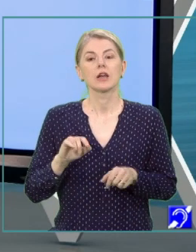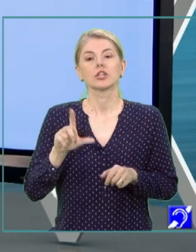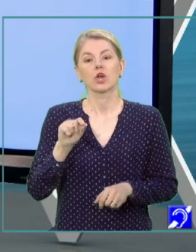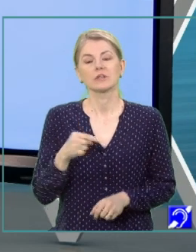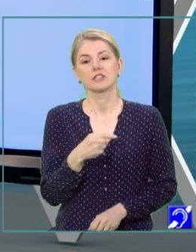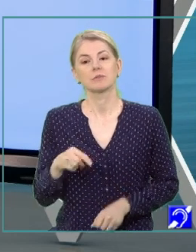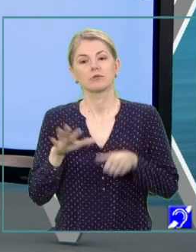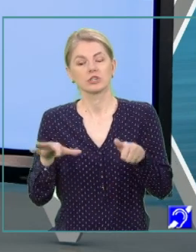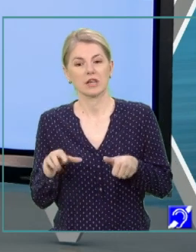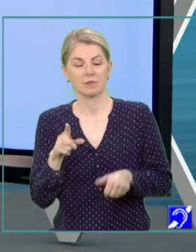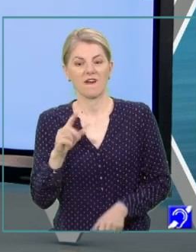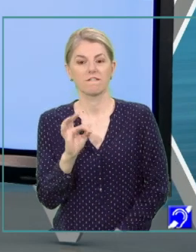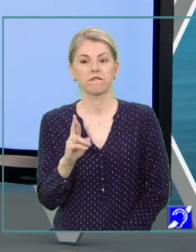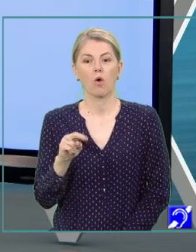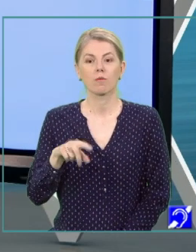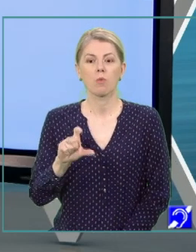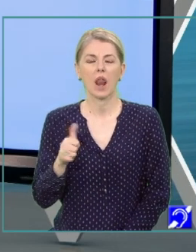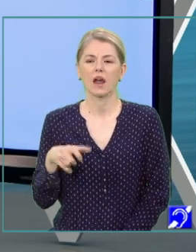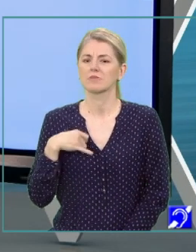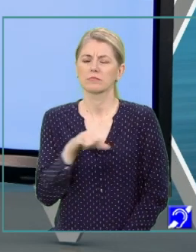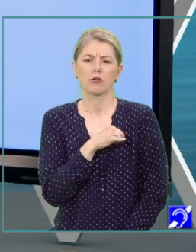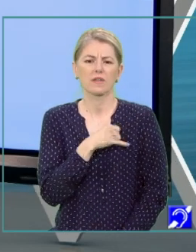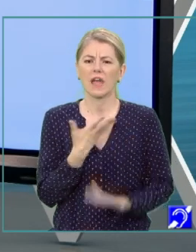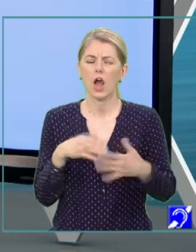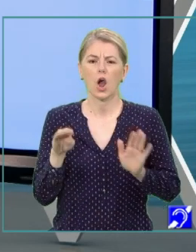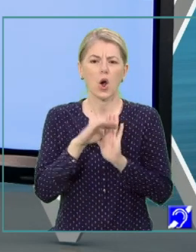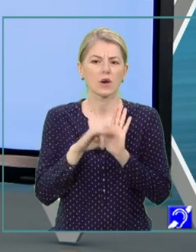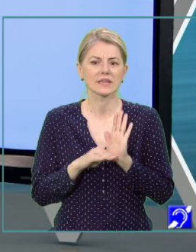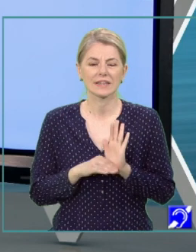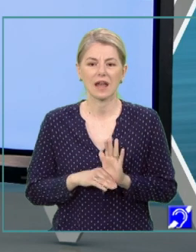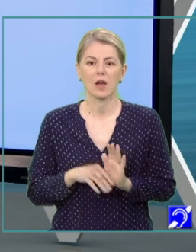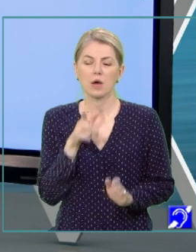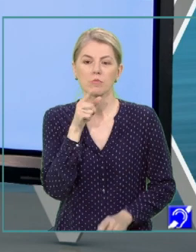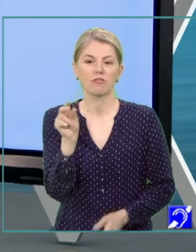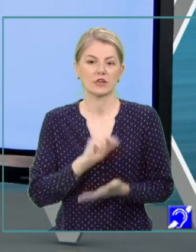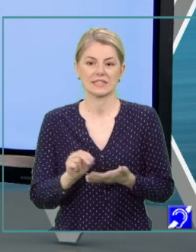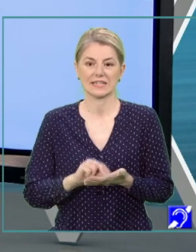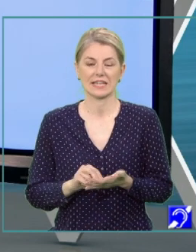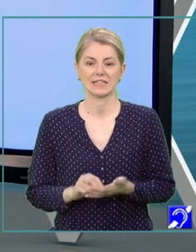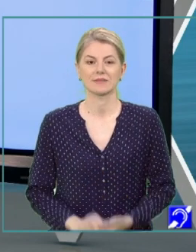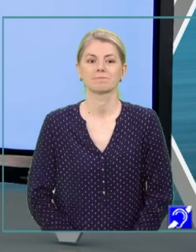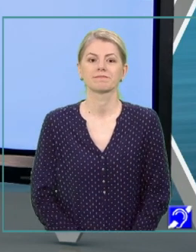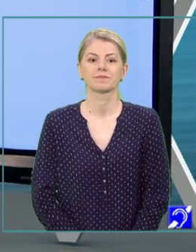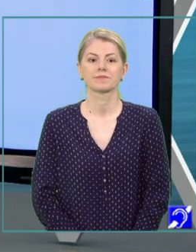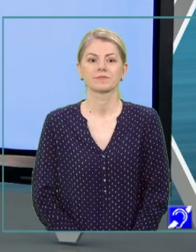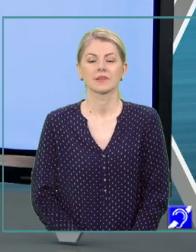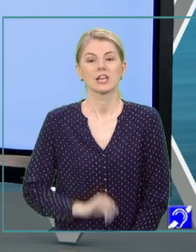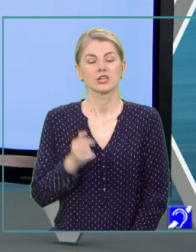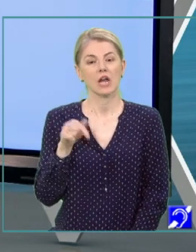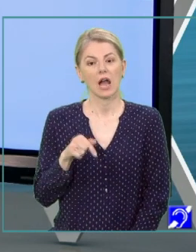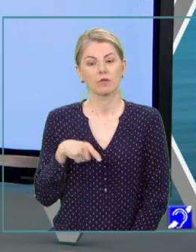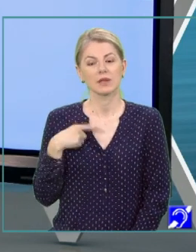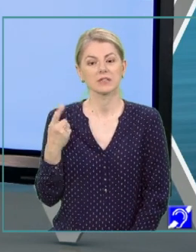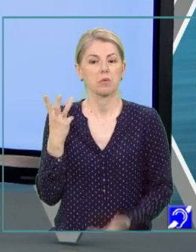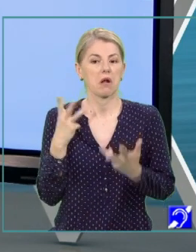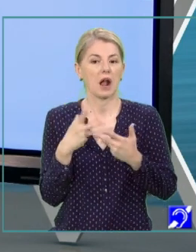minus 16. Este indiferentă ordinea în care voi scrieți cele două paranteze. Și acum este un